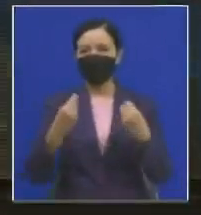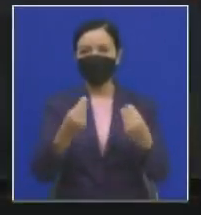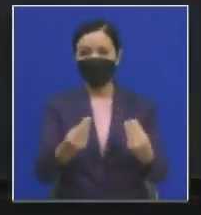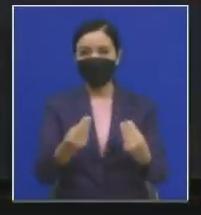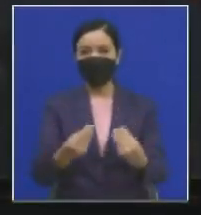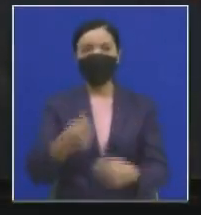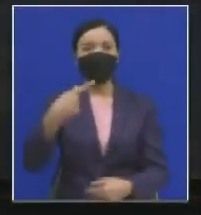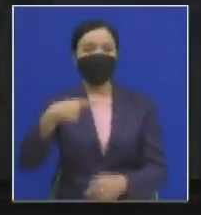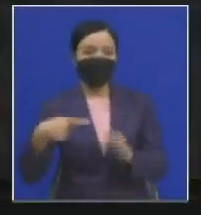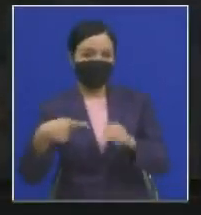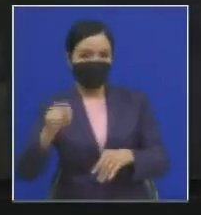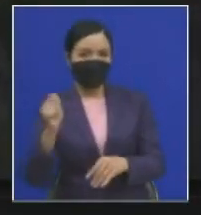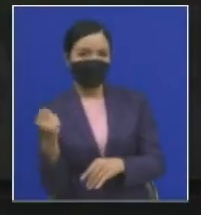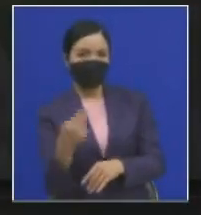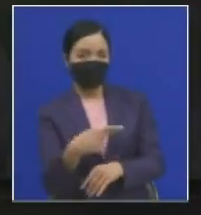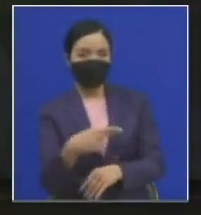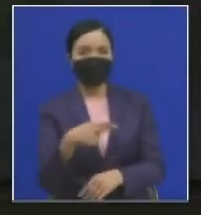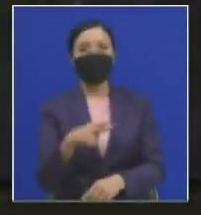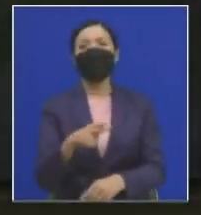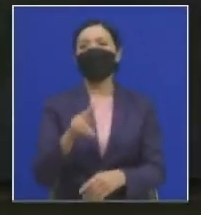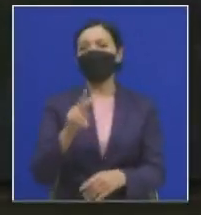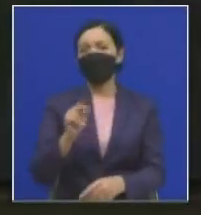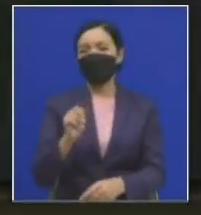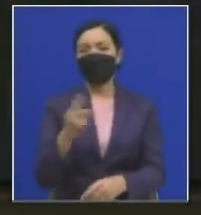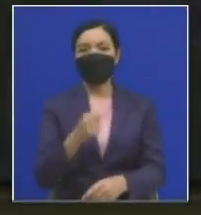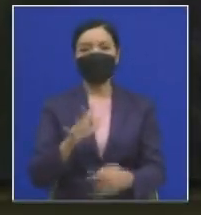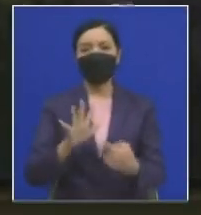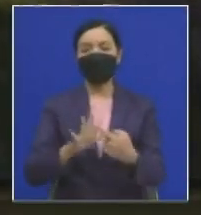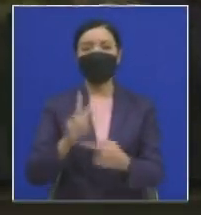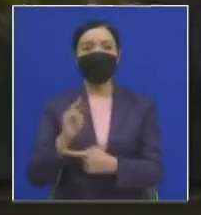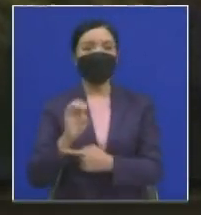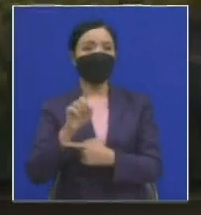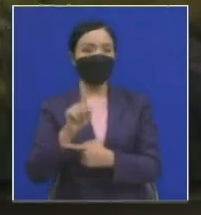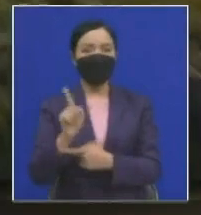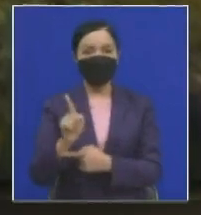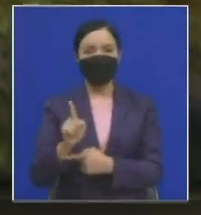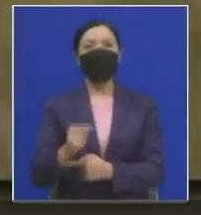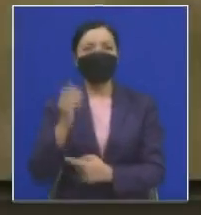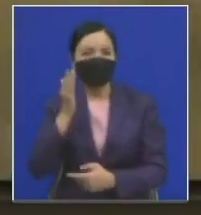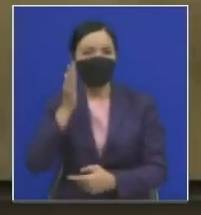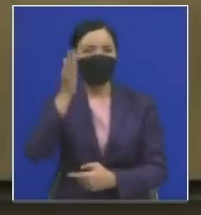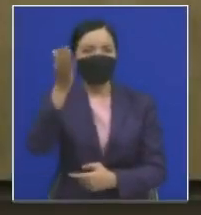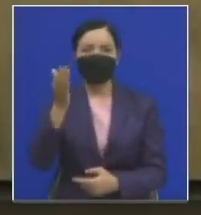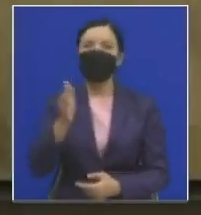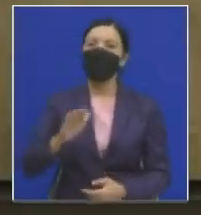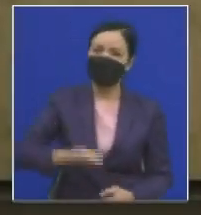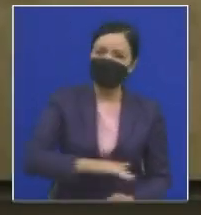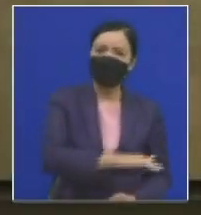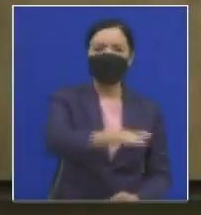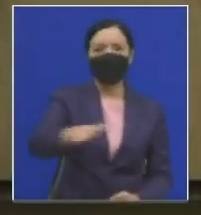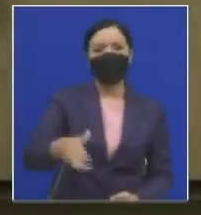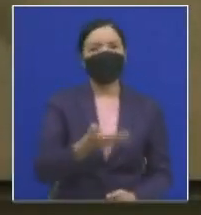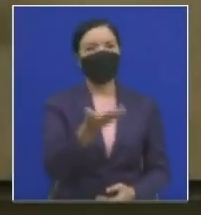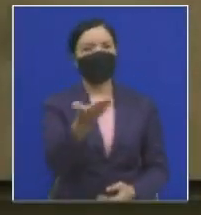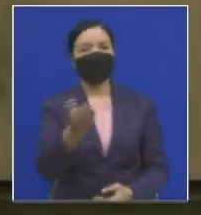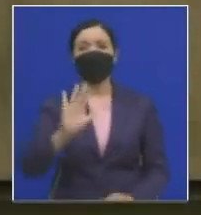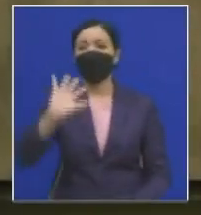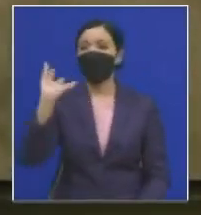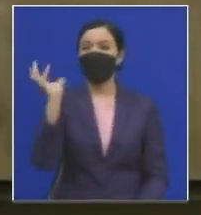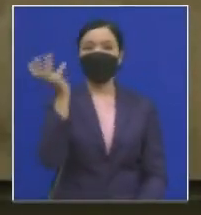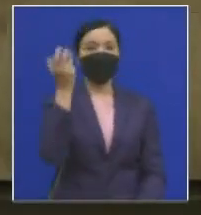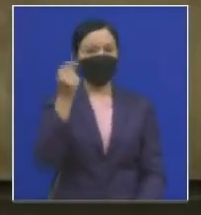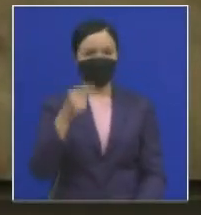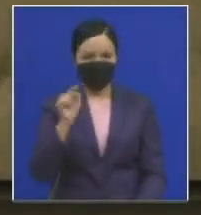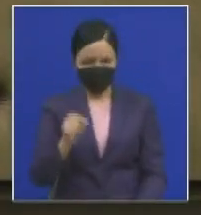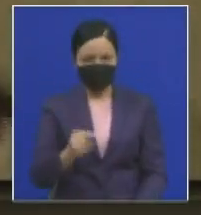านิชีวะนิเวทอันาคตของเรา อัาคตของโลกโดยคิดจากสภาพสแดรอมโลกแล้ใน